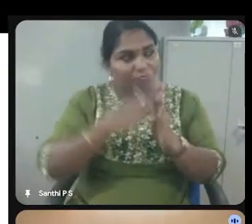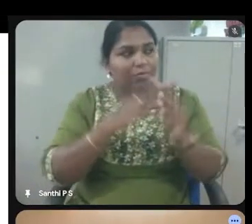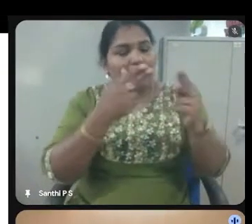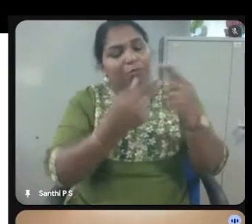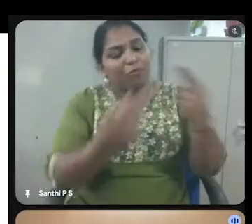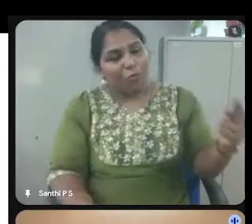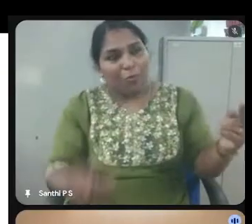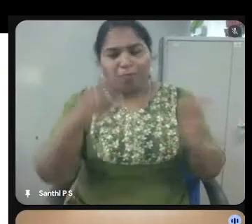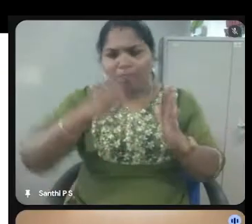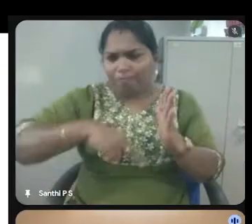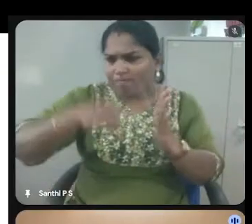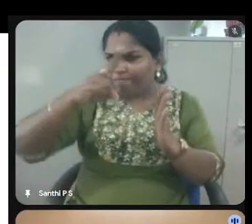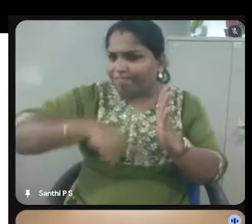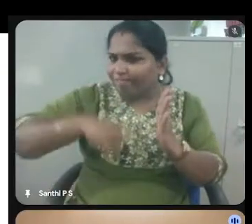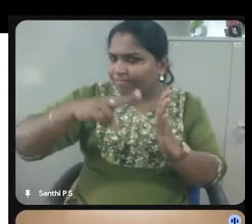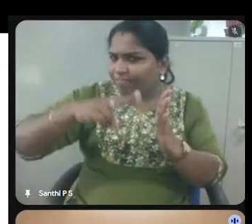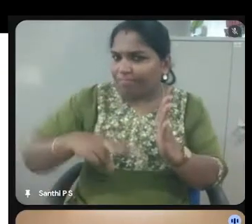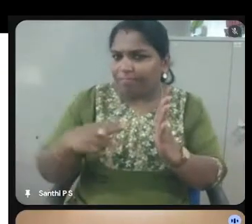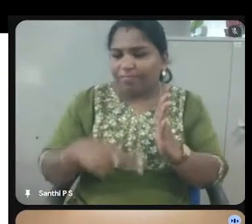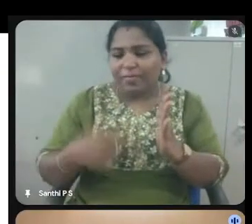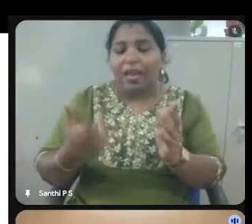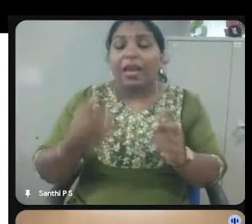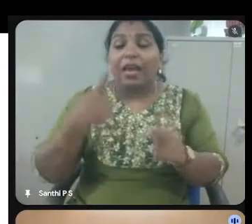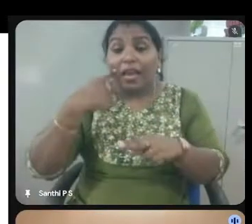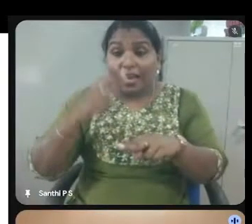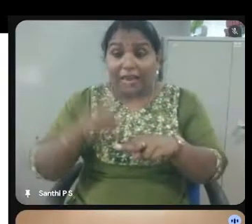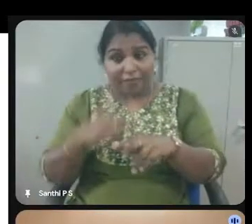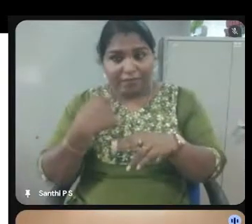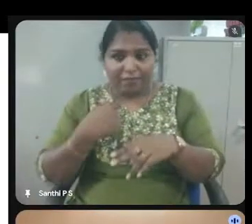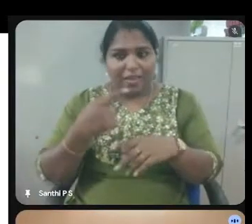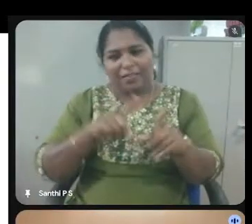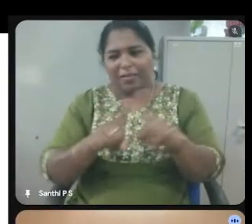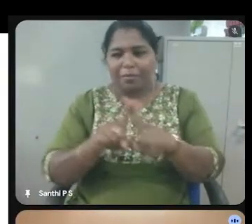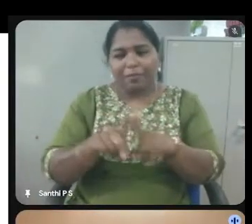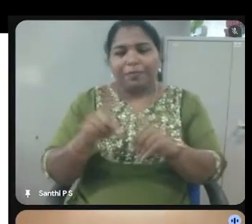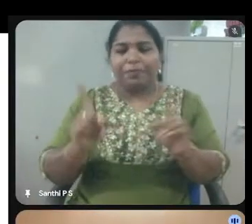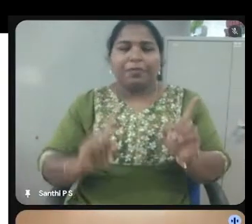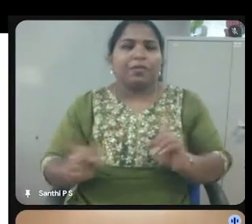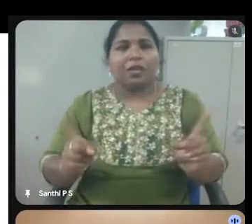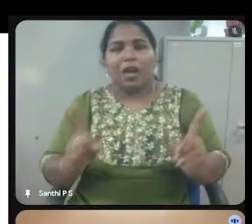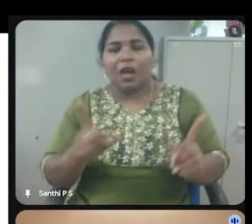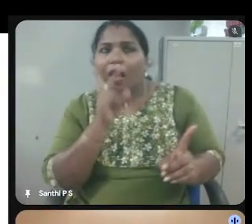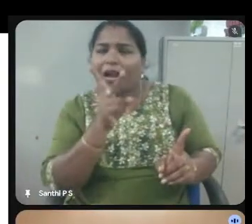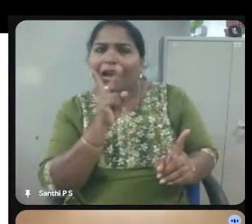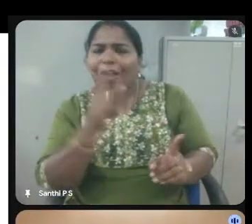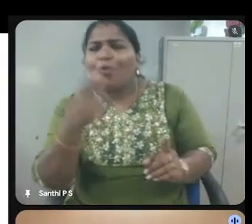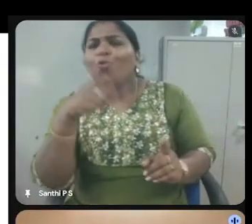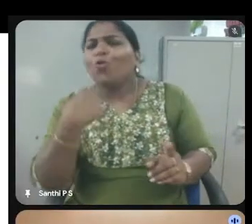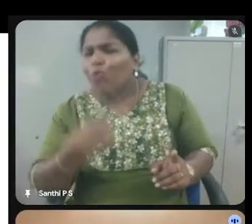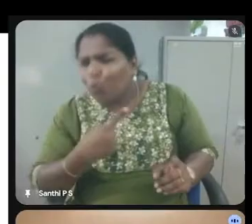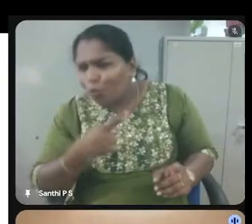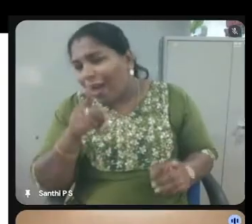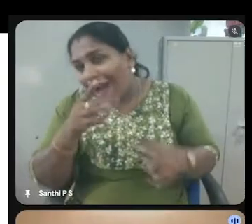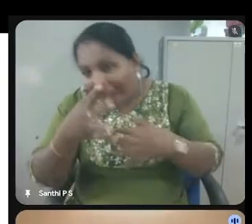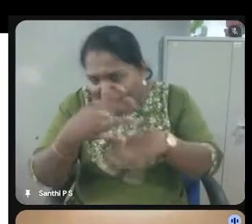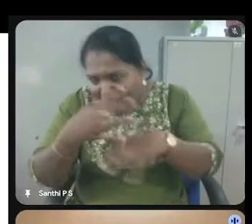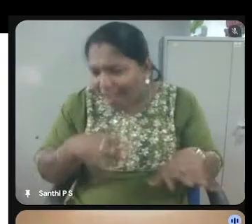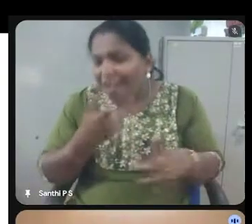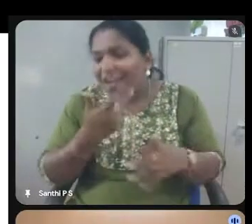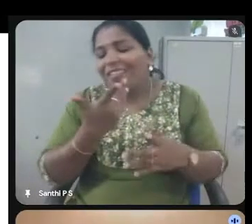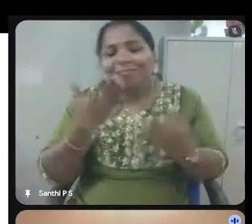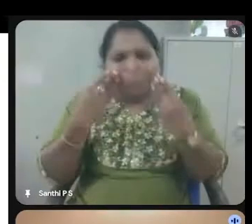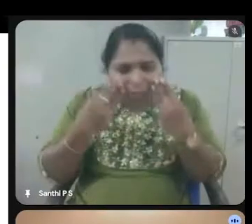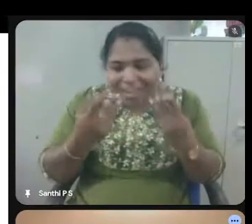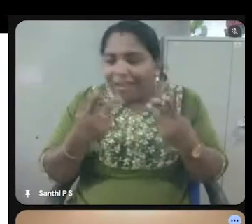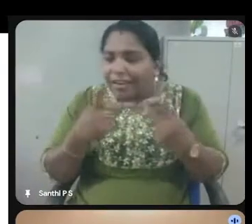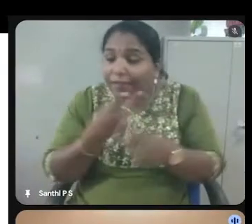എന്താ പറയുക, ഈ സ്ക്രീൻ ടൈം കാണുമ്പോൾ തന്നെ, അതായത് കാർട്ടൂണൊക്കെ കാണുമ്പോൾ തന്നെ കൂടി ഇരുന്ന് സംസാരിച്ചുകൊണ്ട് കാണുക. അപ്പൊ ഇങ്ങനെയുള്ള അത് നമ്മൾ ഇന്ററാക്റ്റീവ്